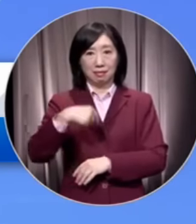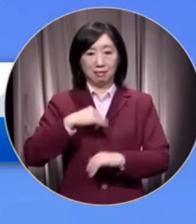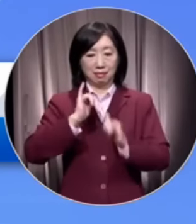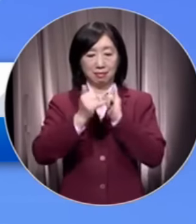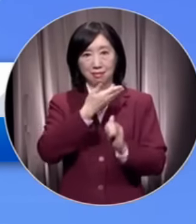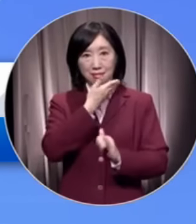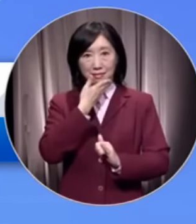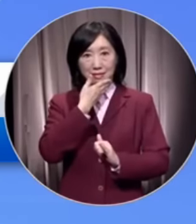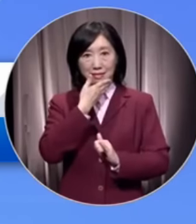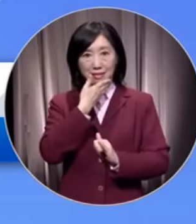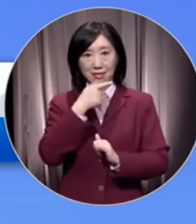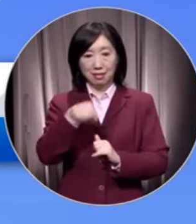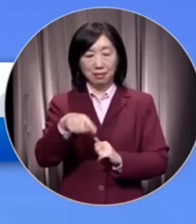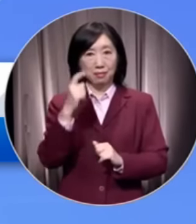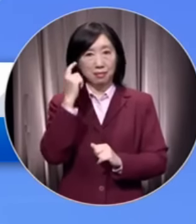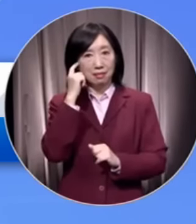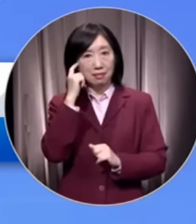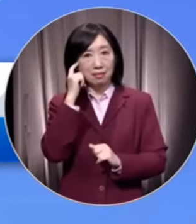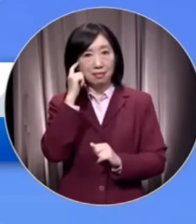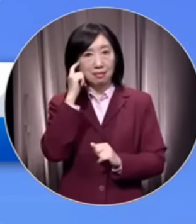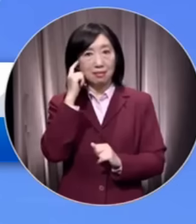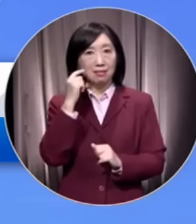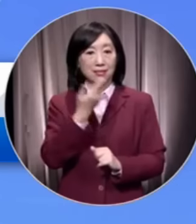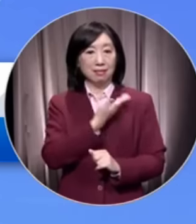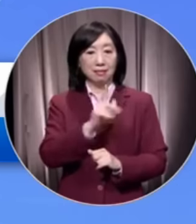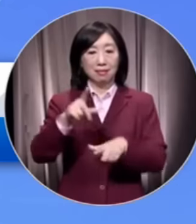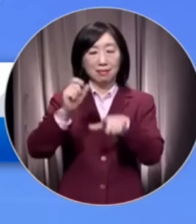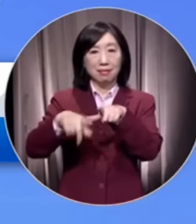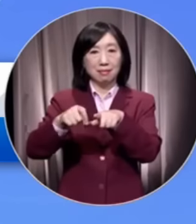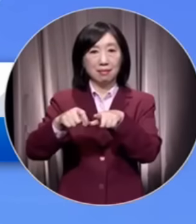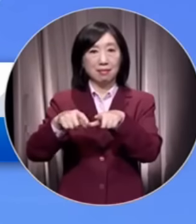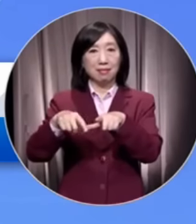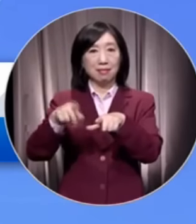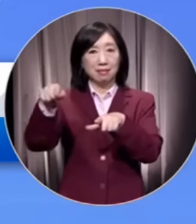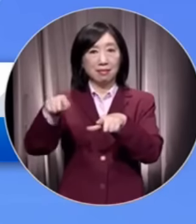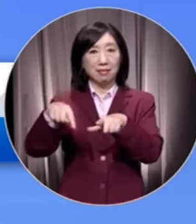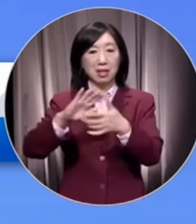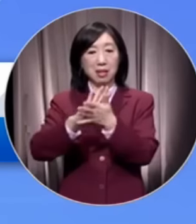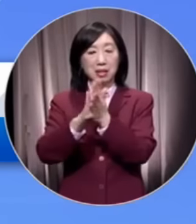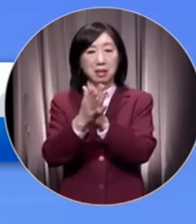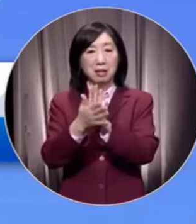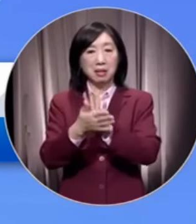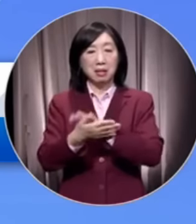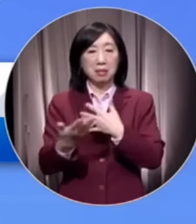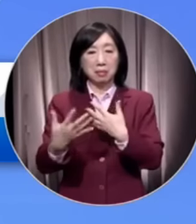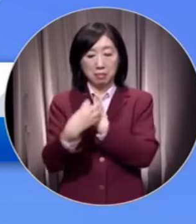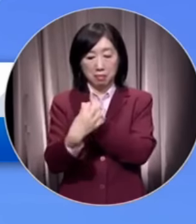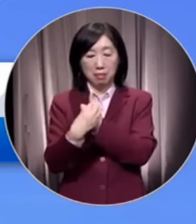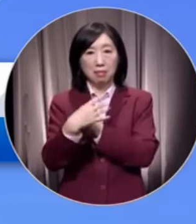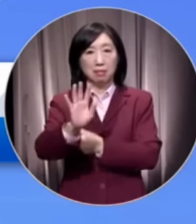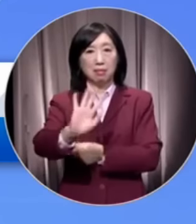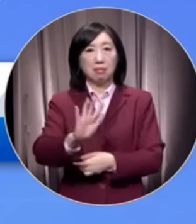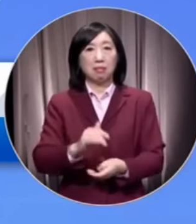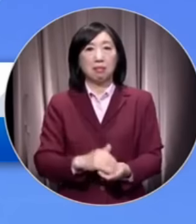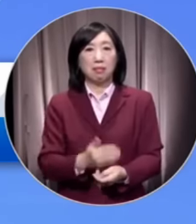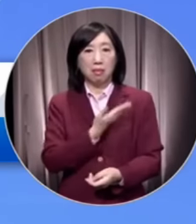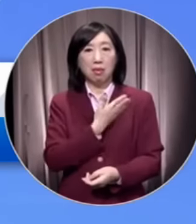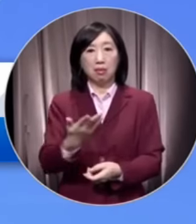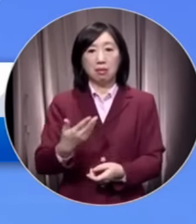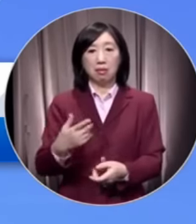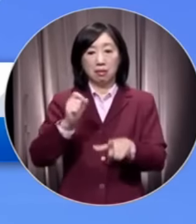利这种想法让企业界变成提款单，我们要企业界去承